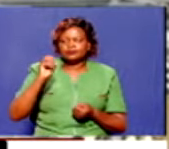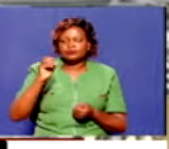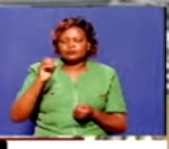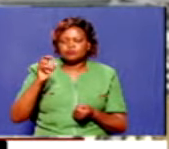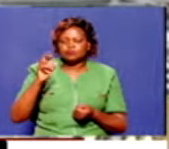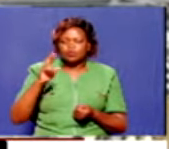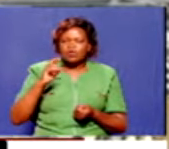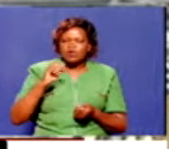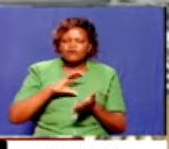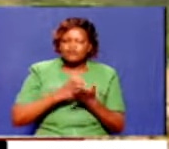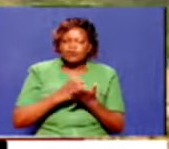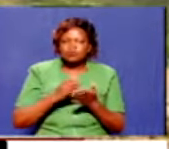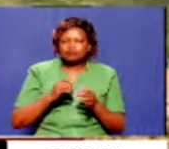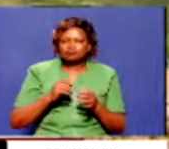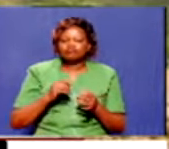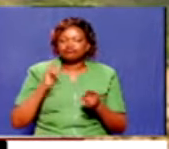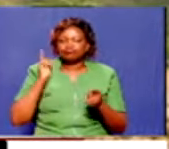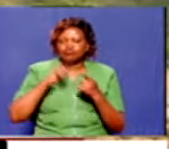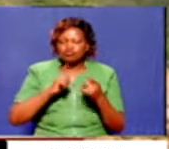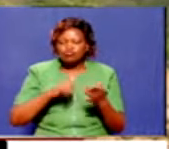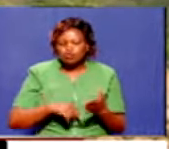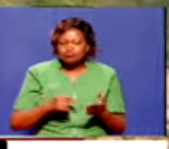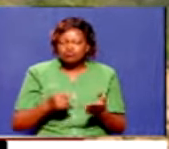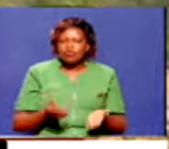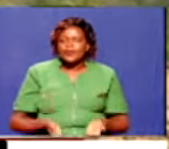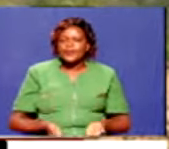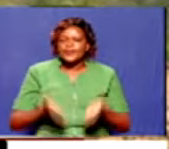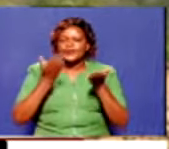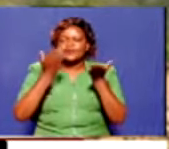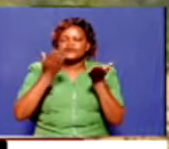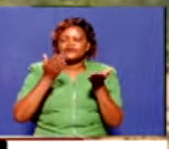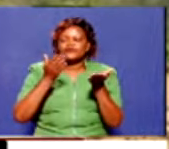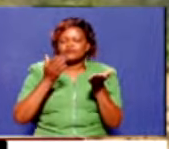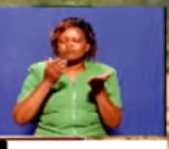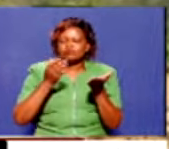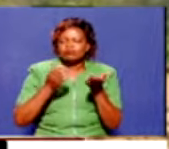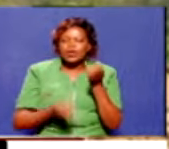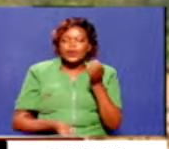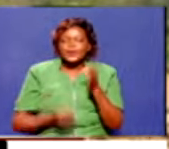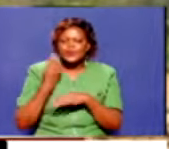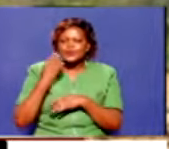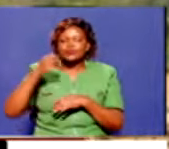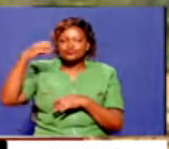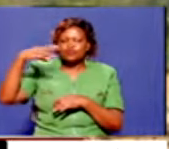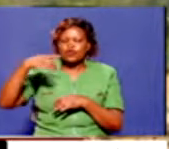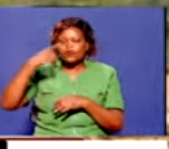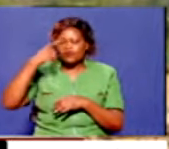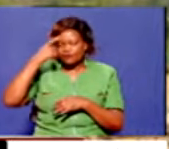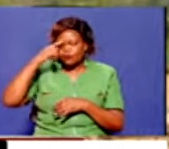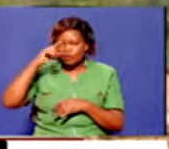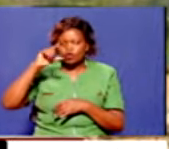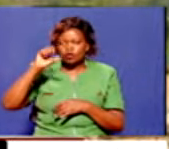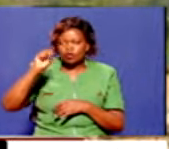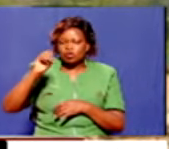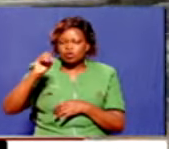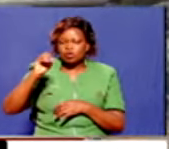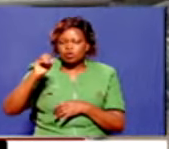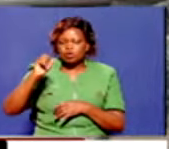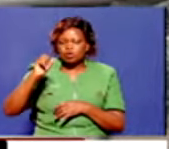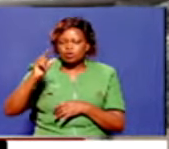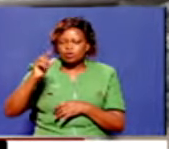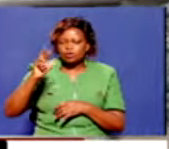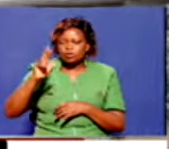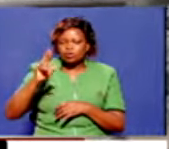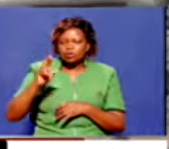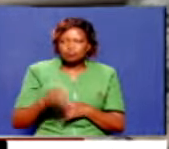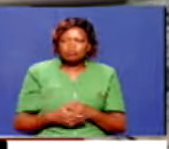kuimarisha uzalishaji kawi wa miale ya jua katika kanda ya Afrika Mashariki. Mradi wa Baringo Silali una uwezo